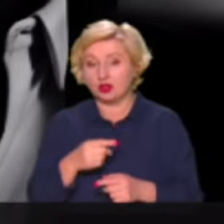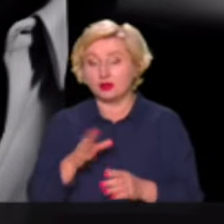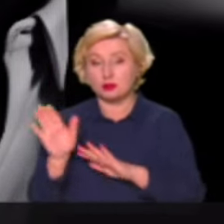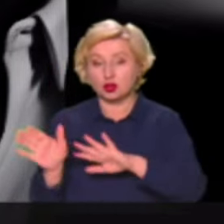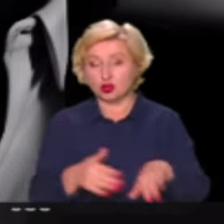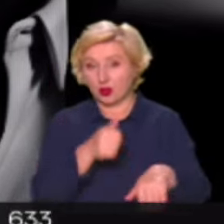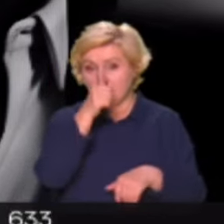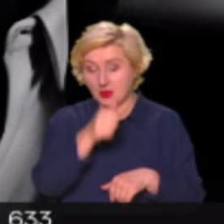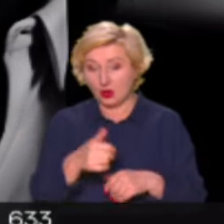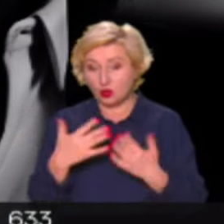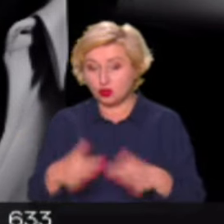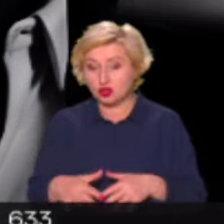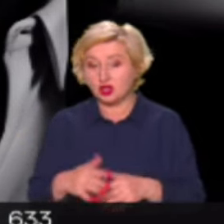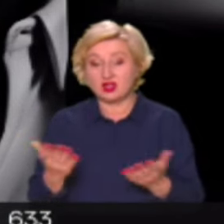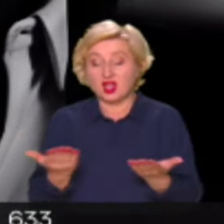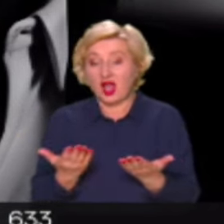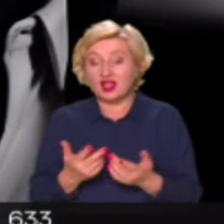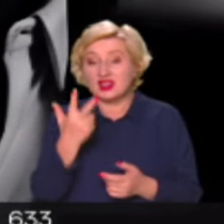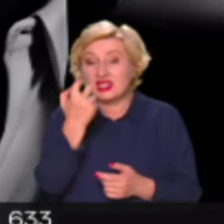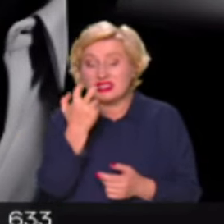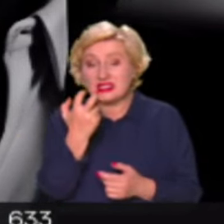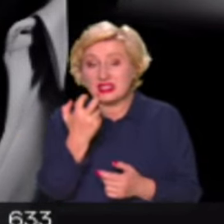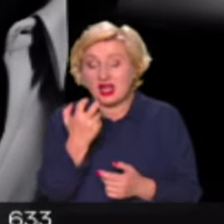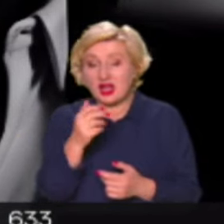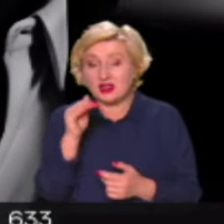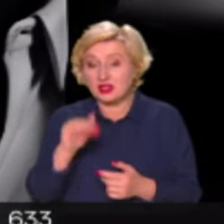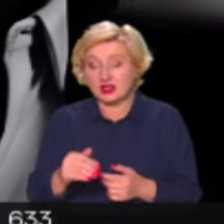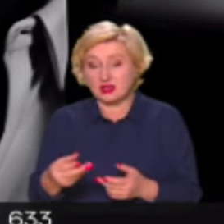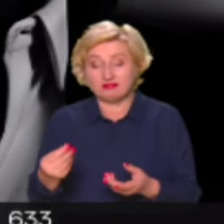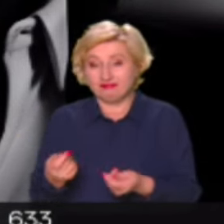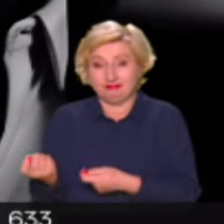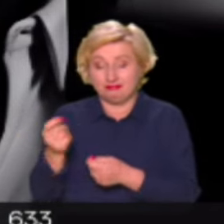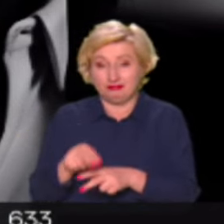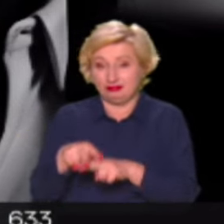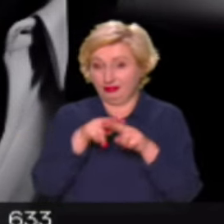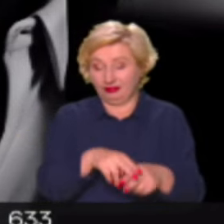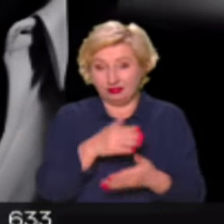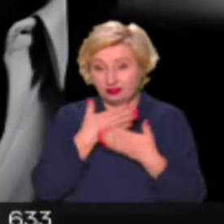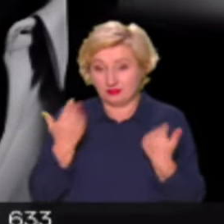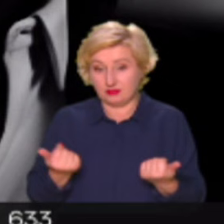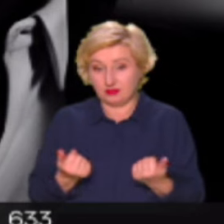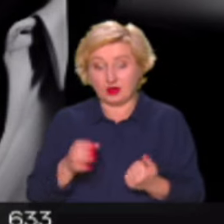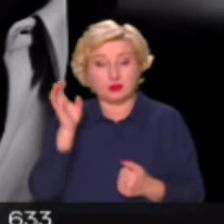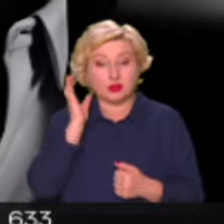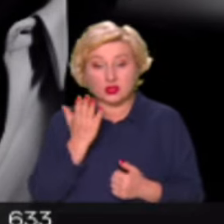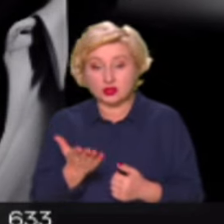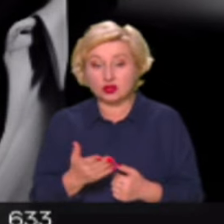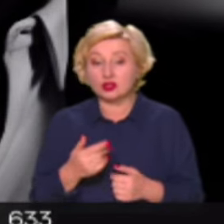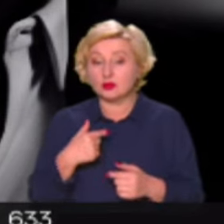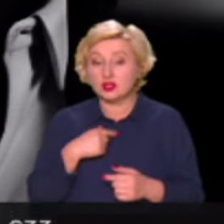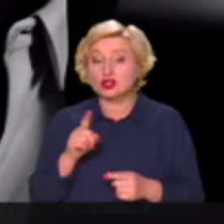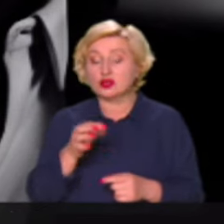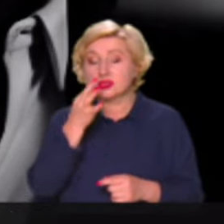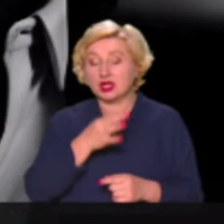месяц уже. Никаких вот этих 300, которые ты говоришь, не пришли. И послушай, вот мне что